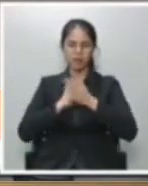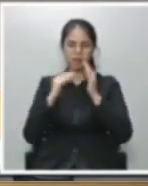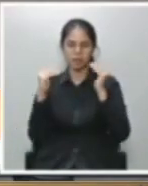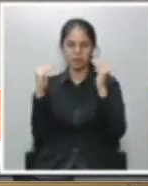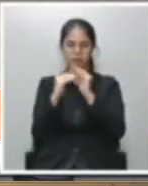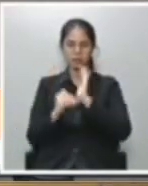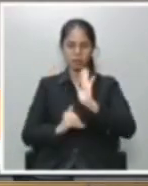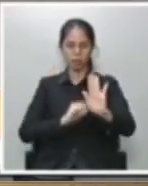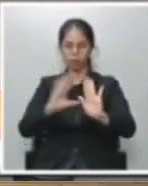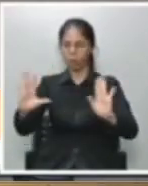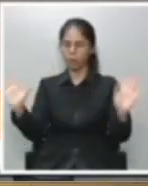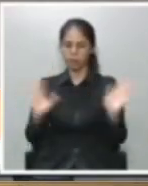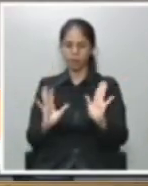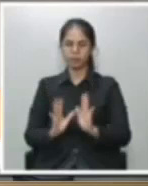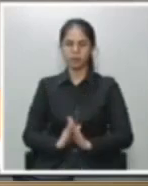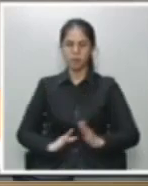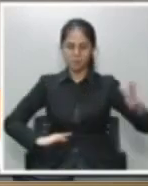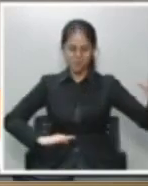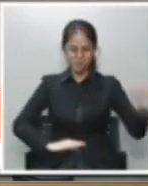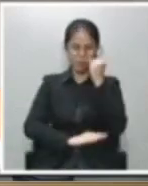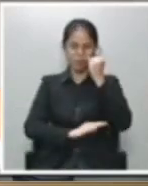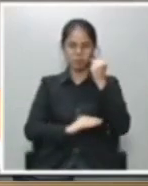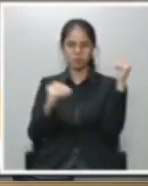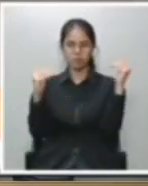เมิดสิทธิอย่างร้ายแรง